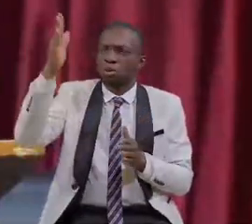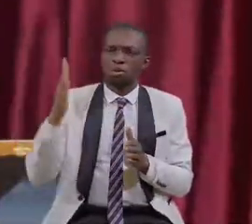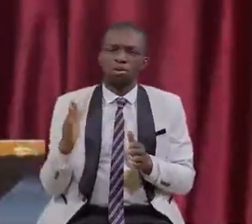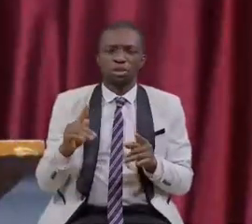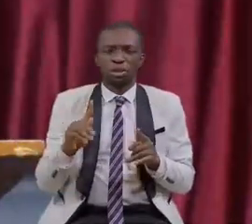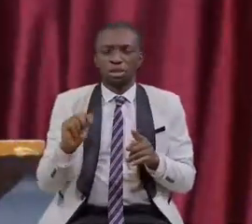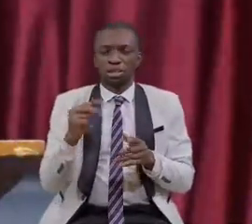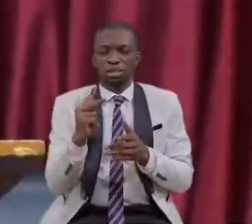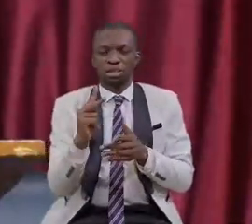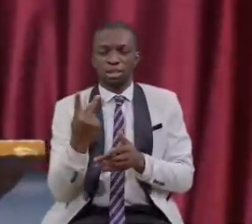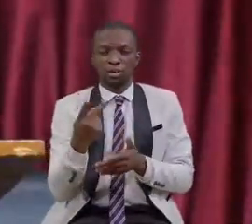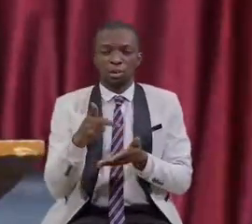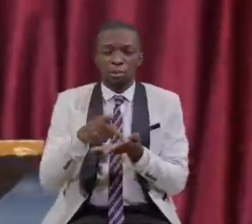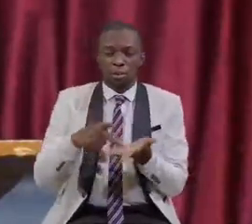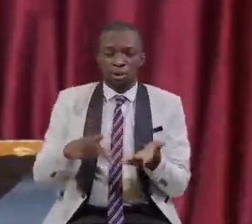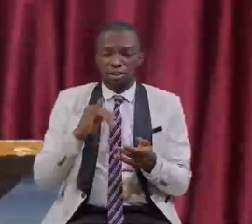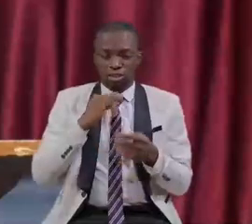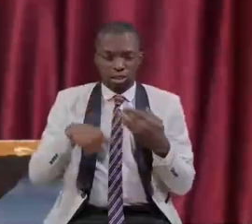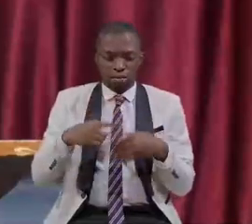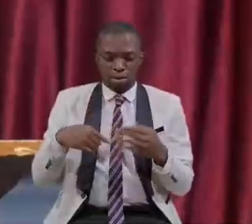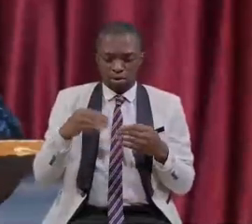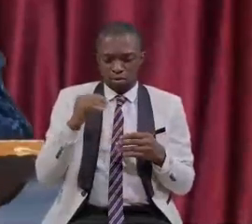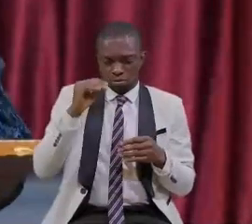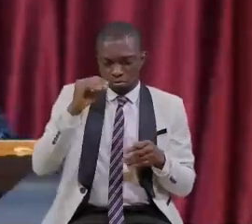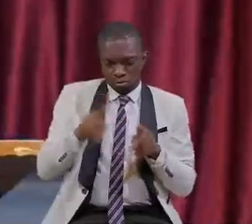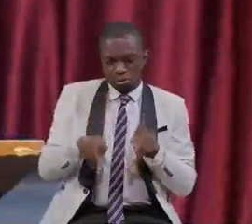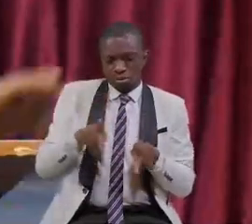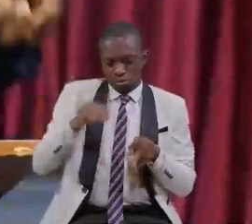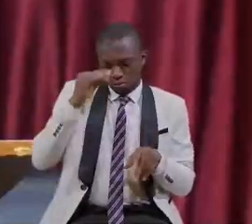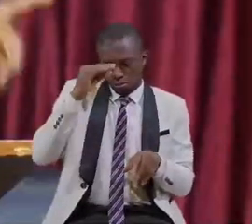La deuxième partie s'adresse à l'homme.